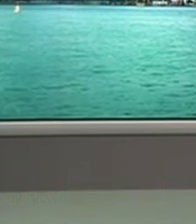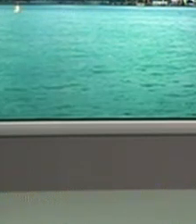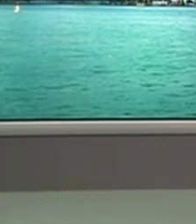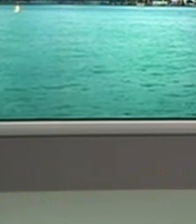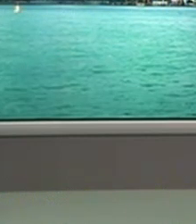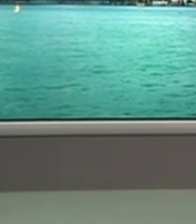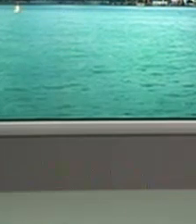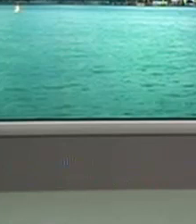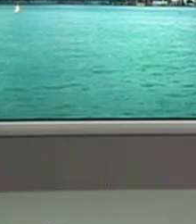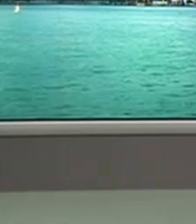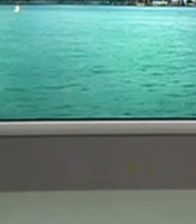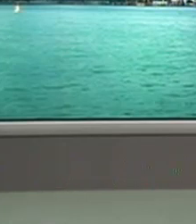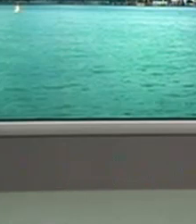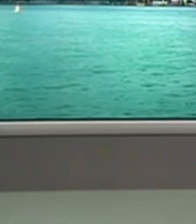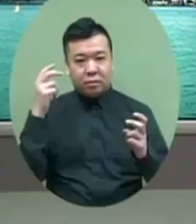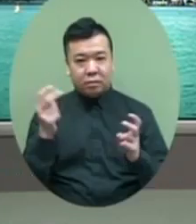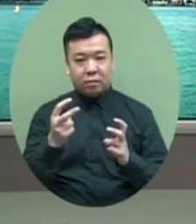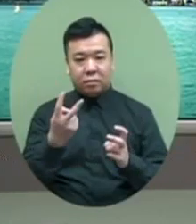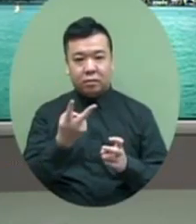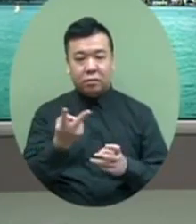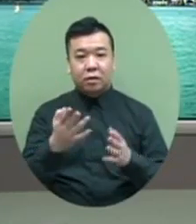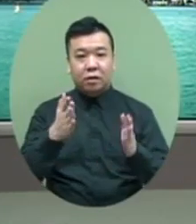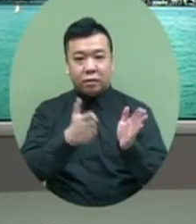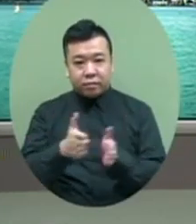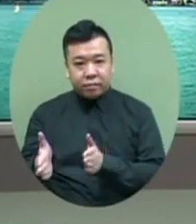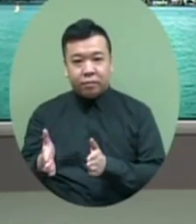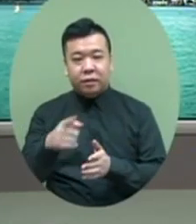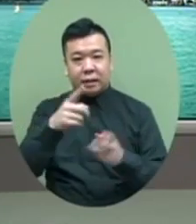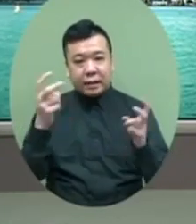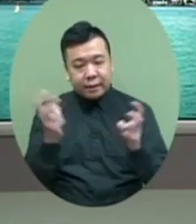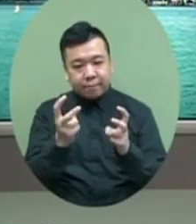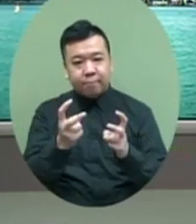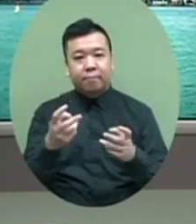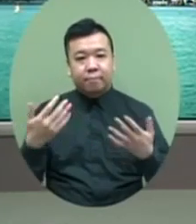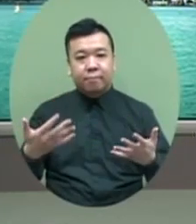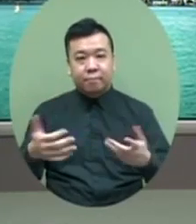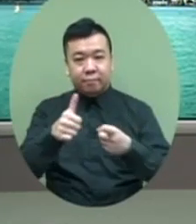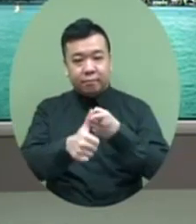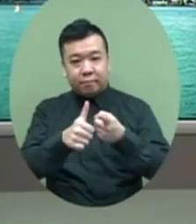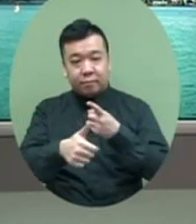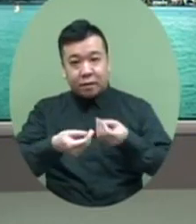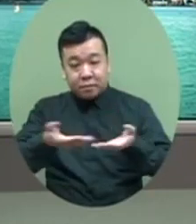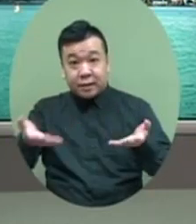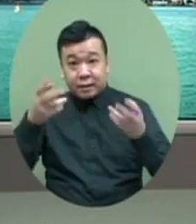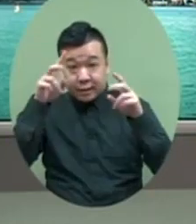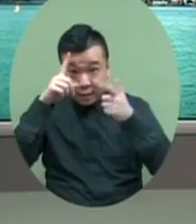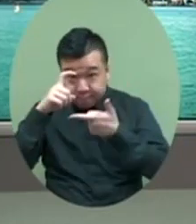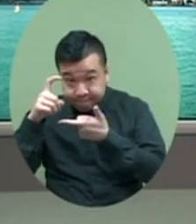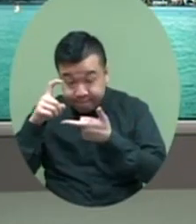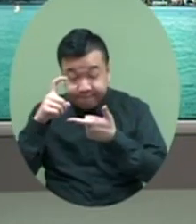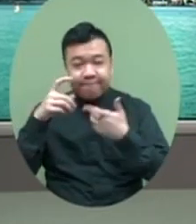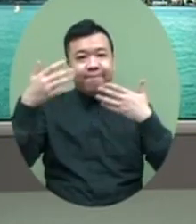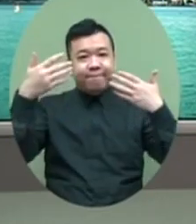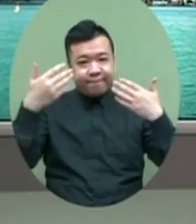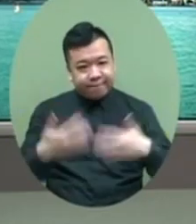位局長同啊副局長，所以安排咧佢出嚟同大家見見面，咁先俾大家影一影相啦。咁跟住